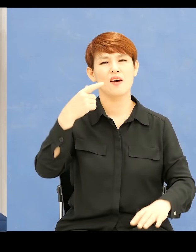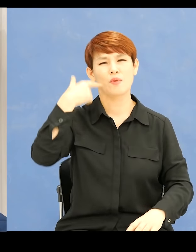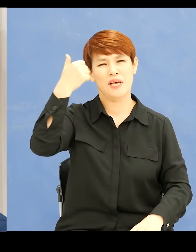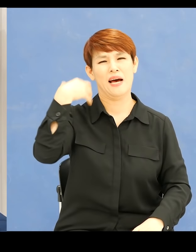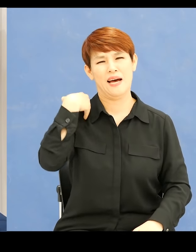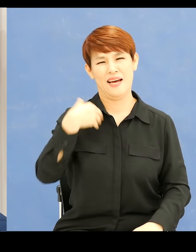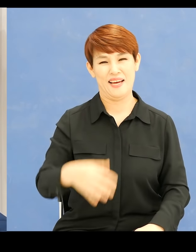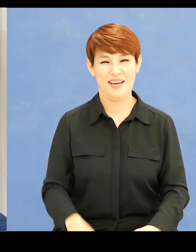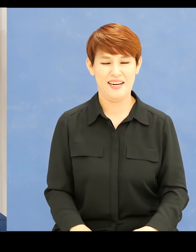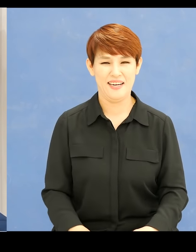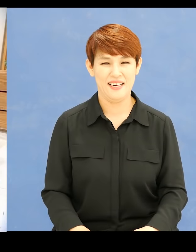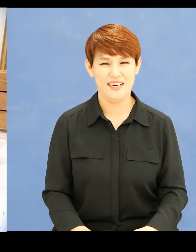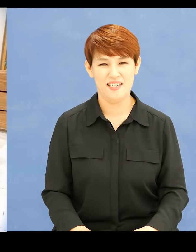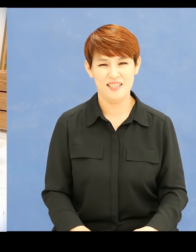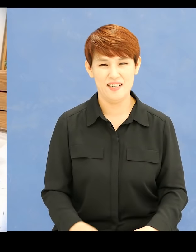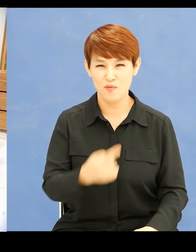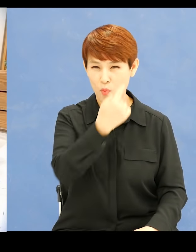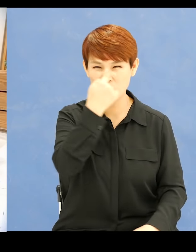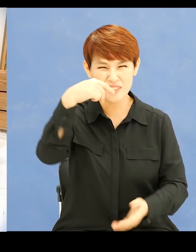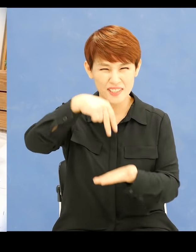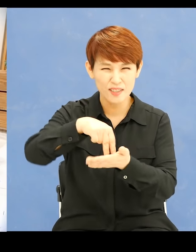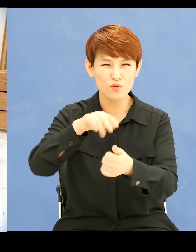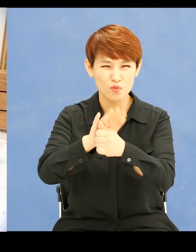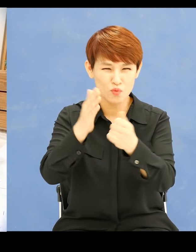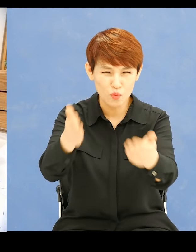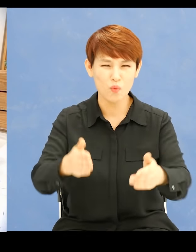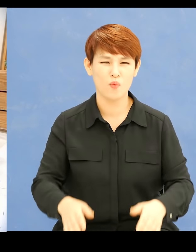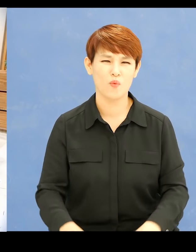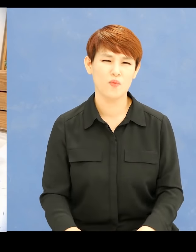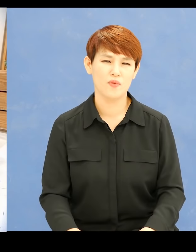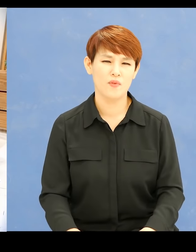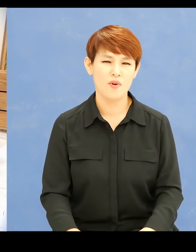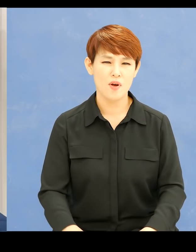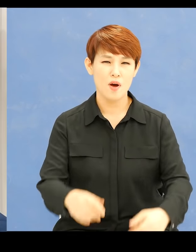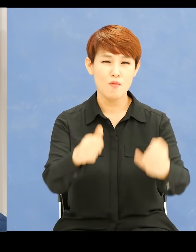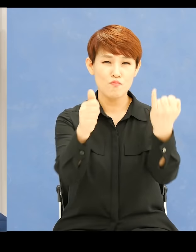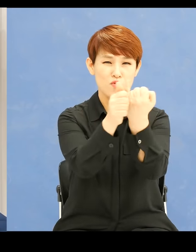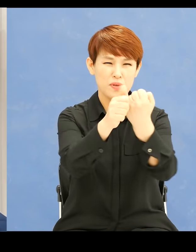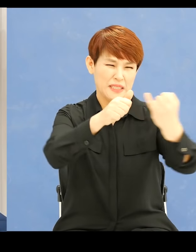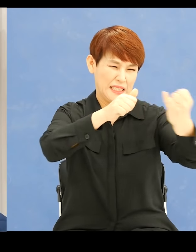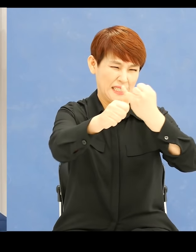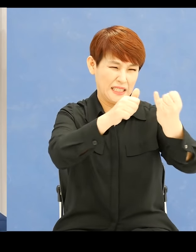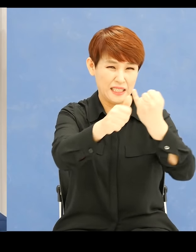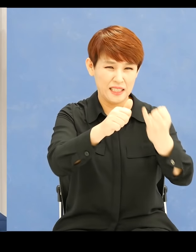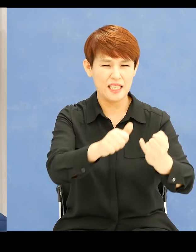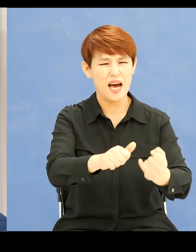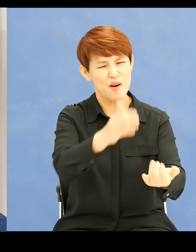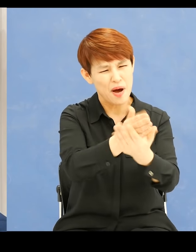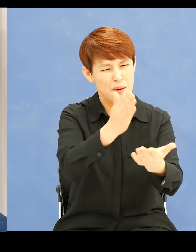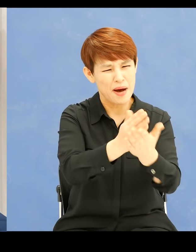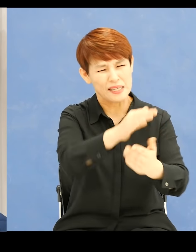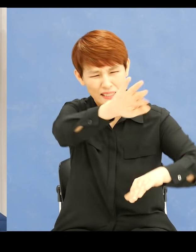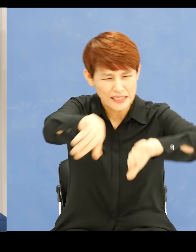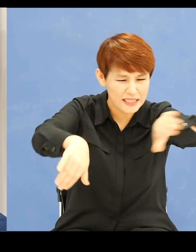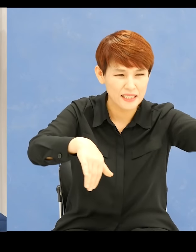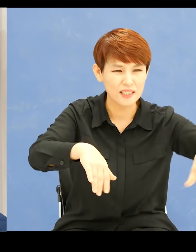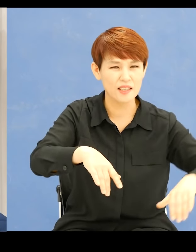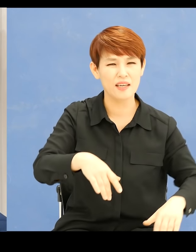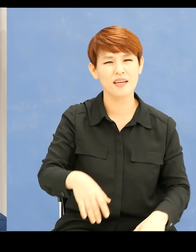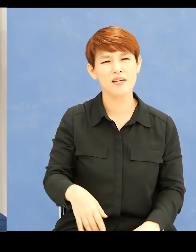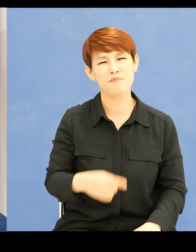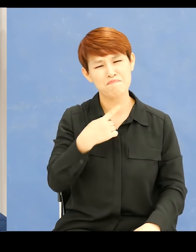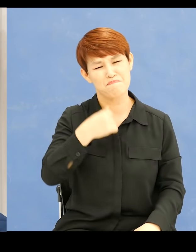그게 아직까지 텍사스를 맞아요. 통해가지고 보증인 돼주고. 예, 보증인 내주고 네네네. 부부 싸움 말린 건 한두 번이 아니고요. 예. 새벽